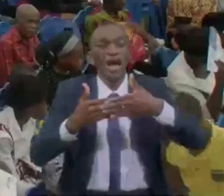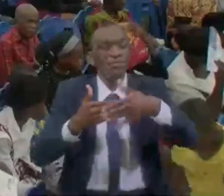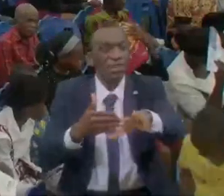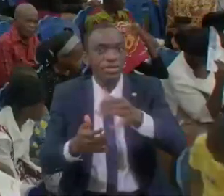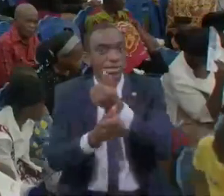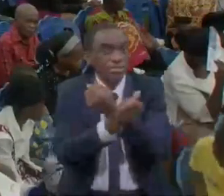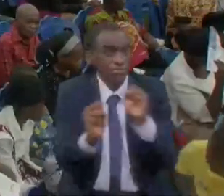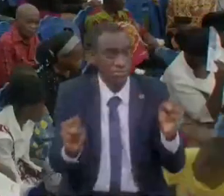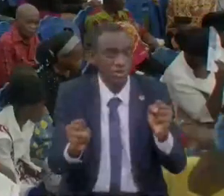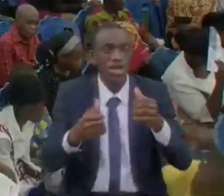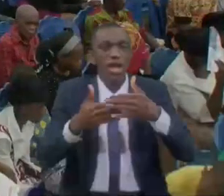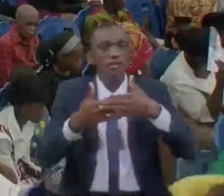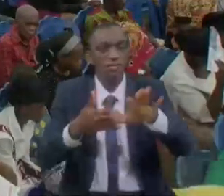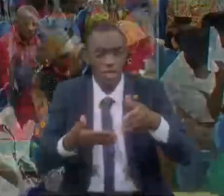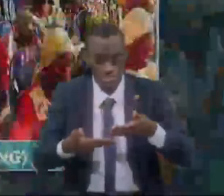après être nés de nouveau,